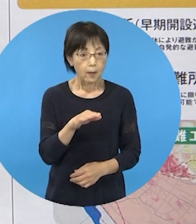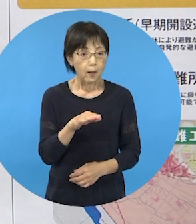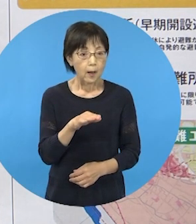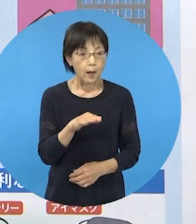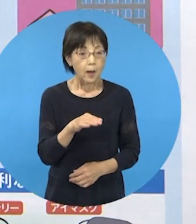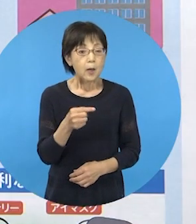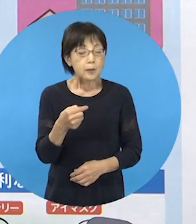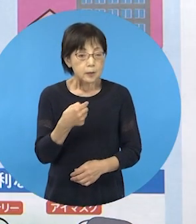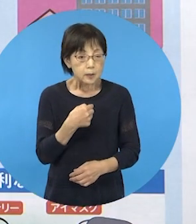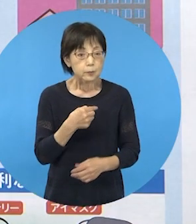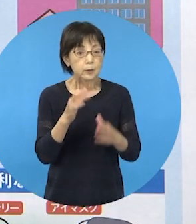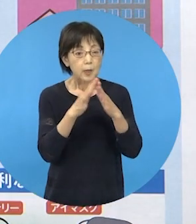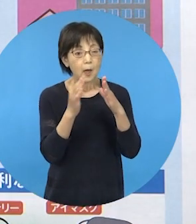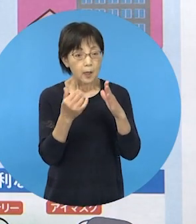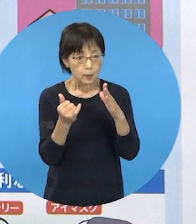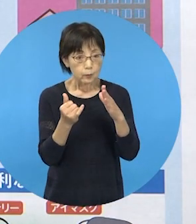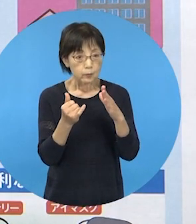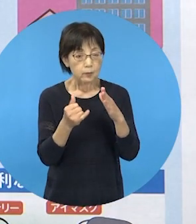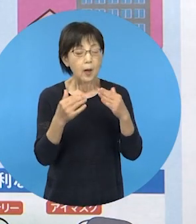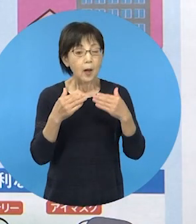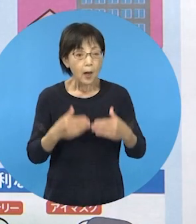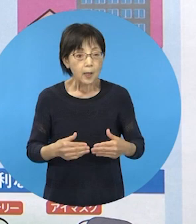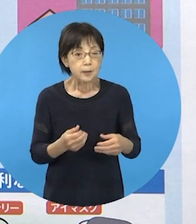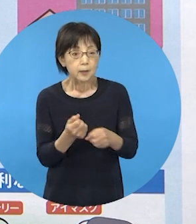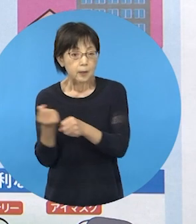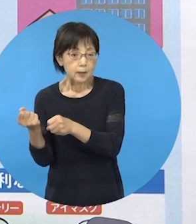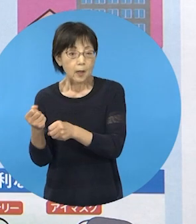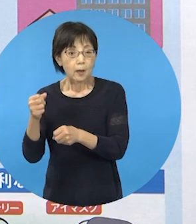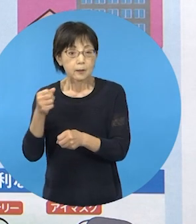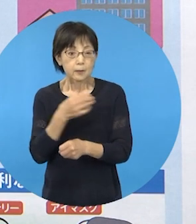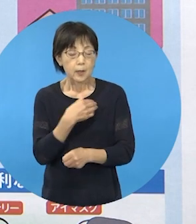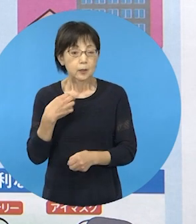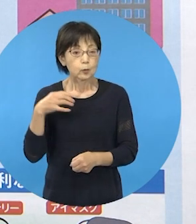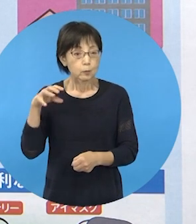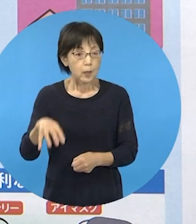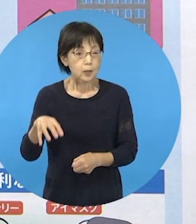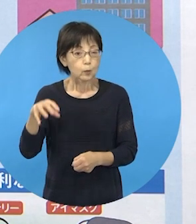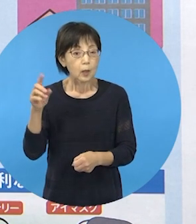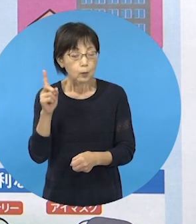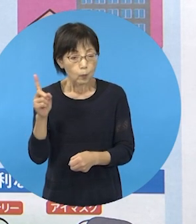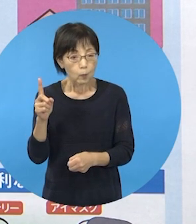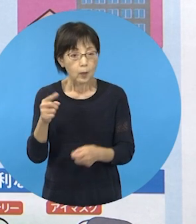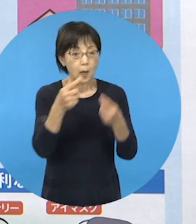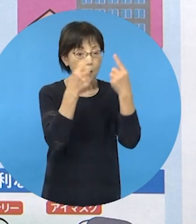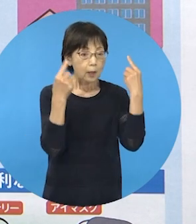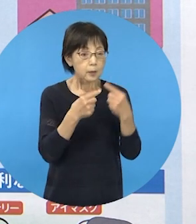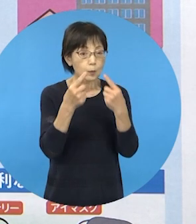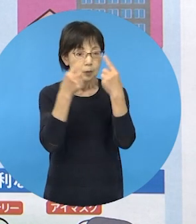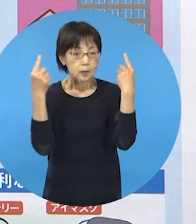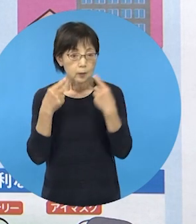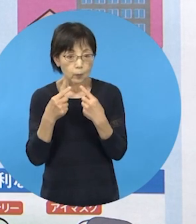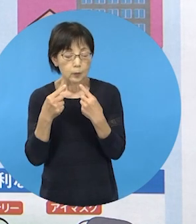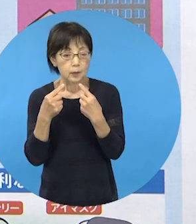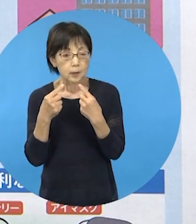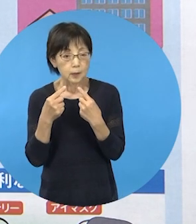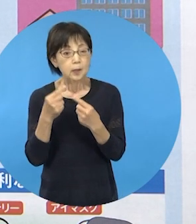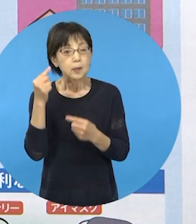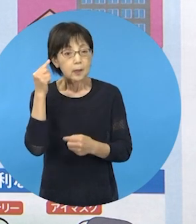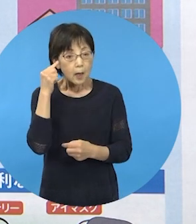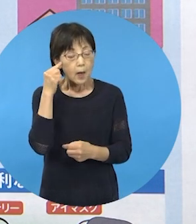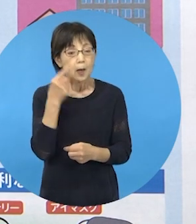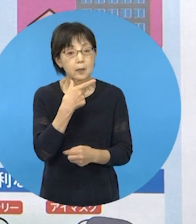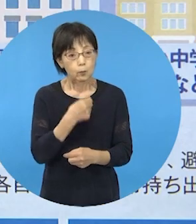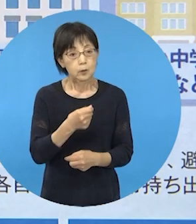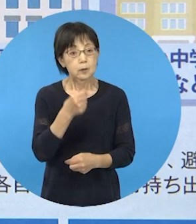に自分や家族が安心して避難できる場所がどこなのか考えていただくことをお願いしています